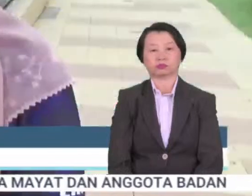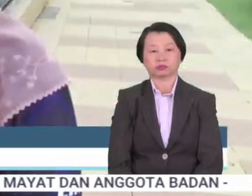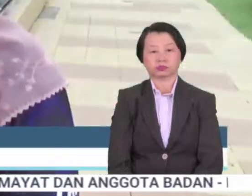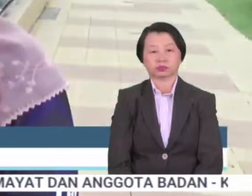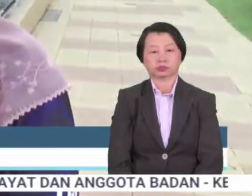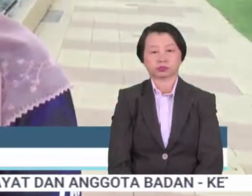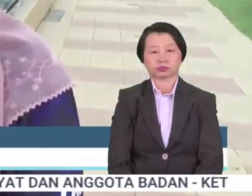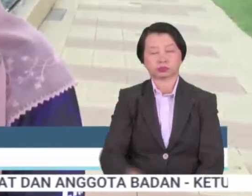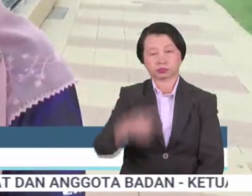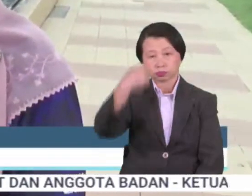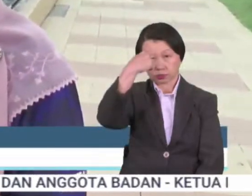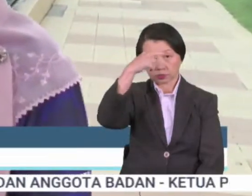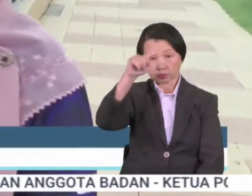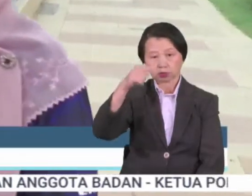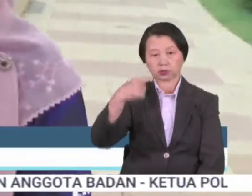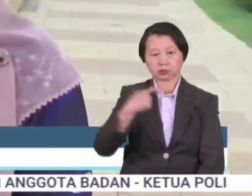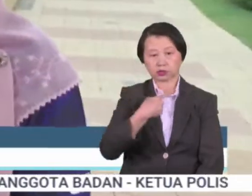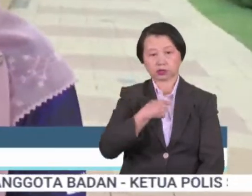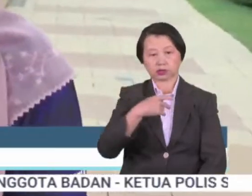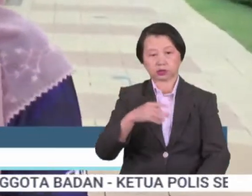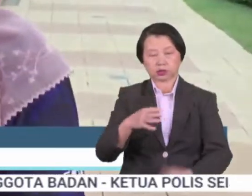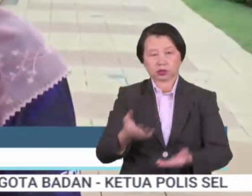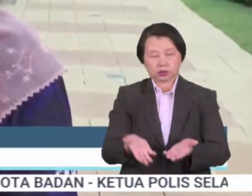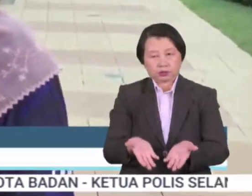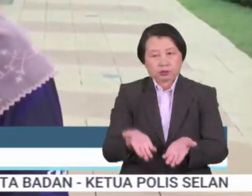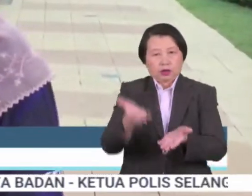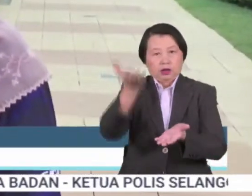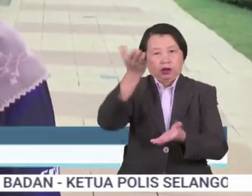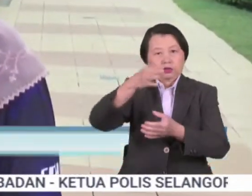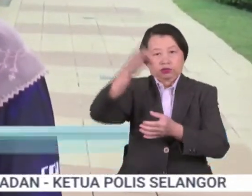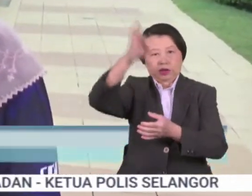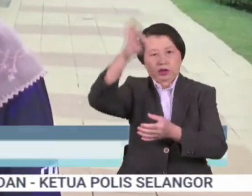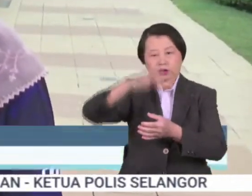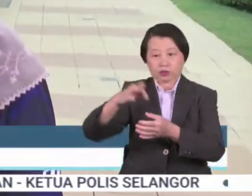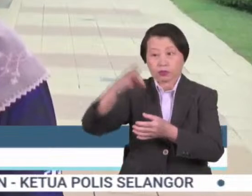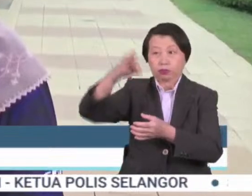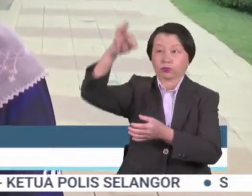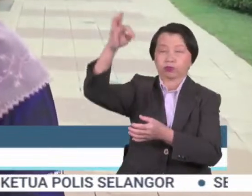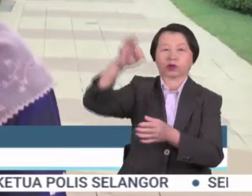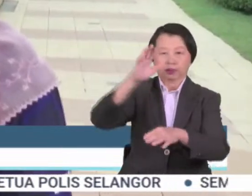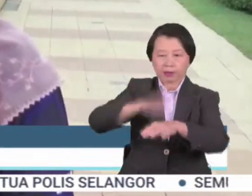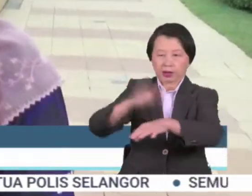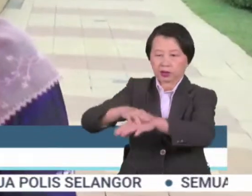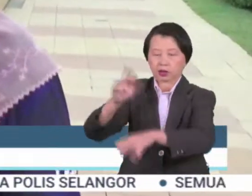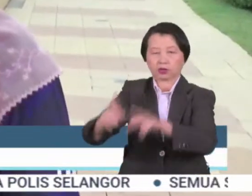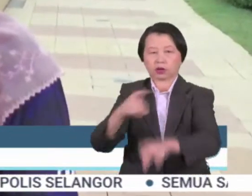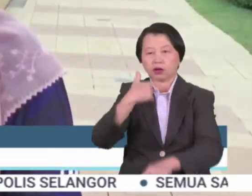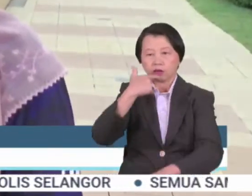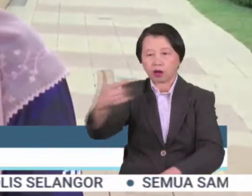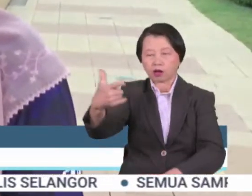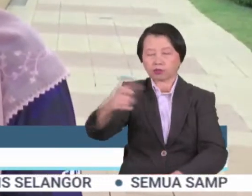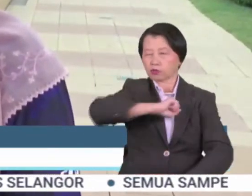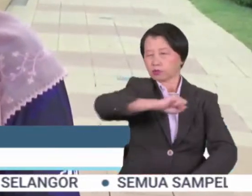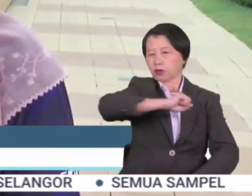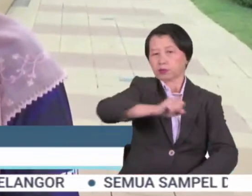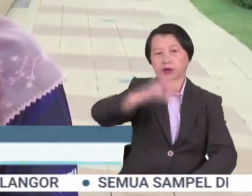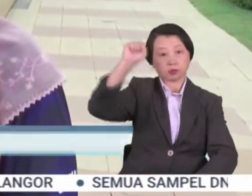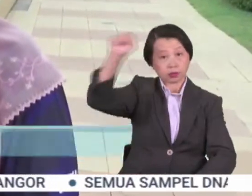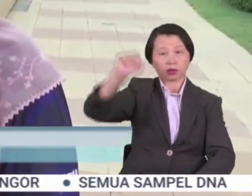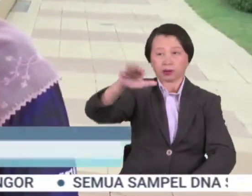kemerdekaan untuk kita menaikkan semangat contohnya macam kita boleh Panggil macam orang-orang lama yang memperjuangkan